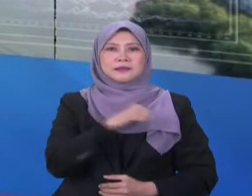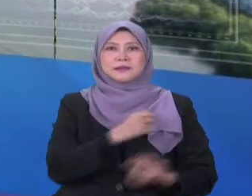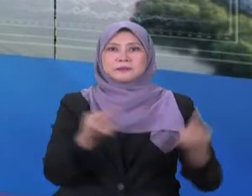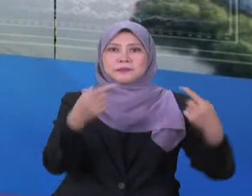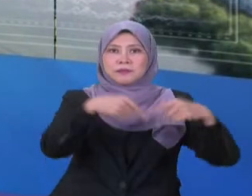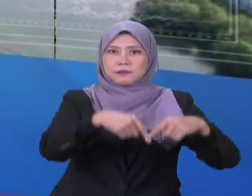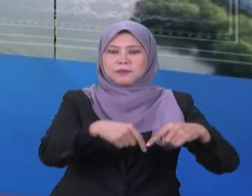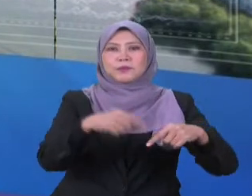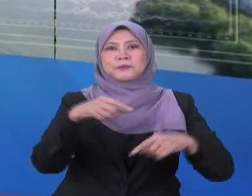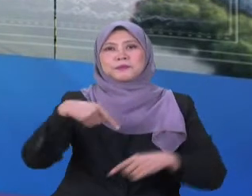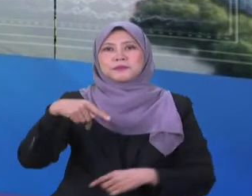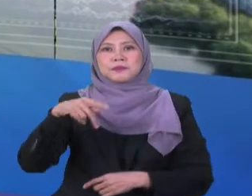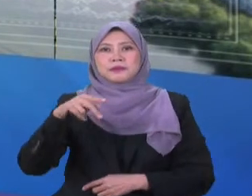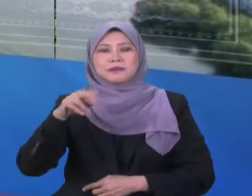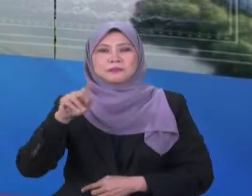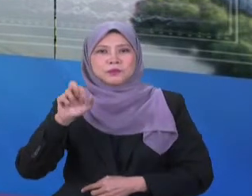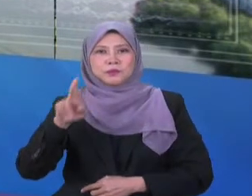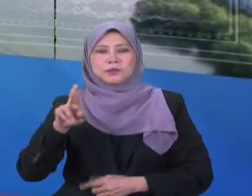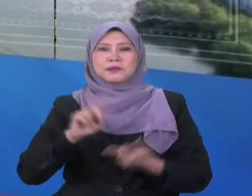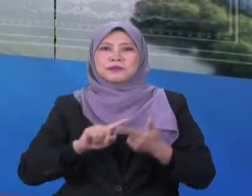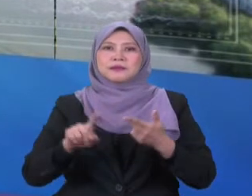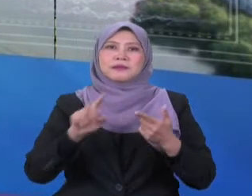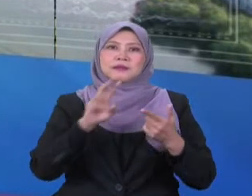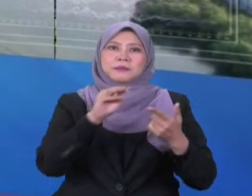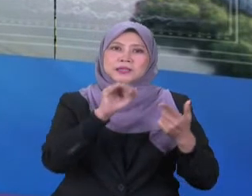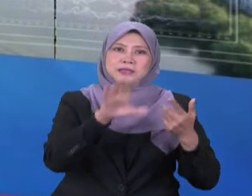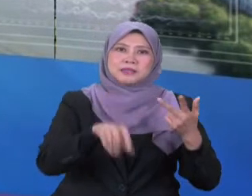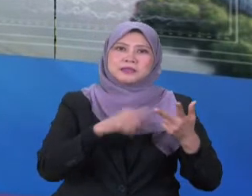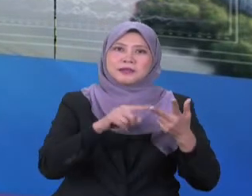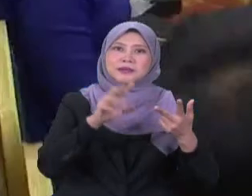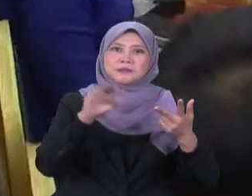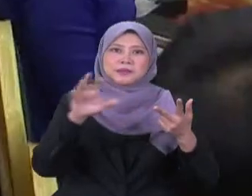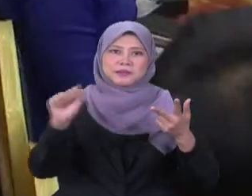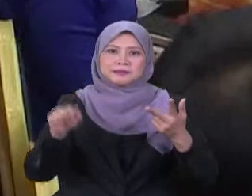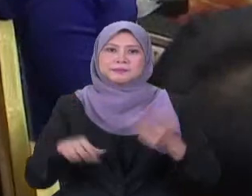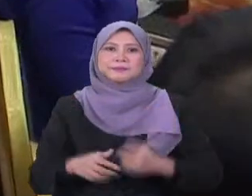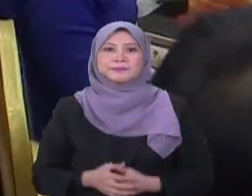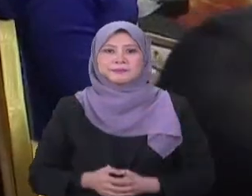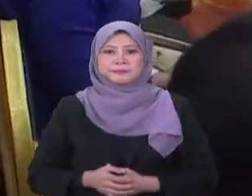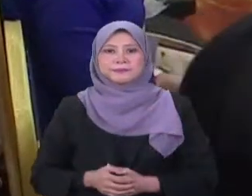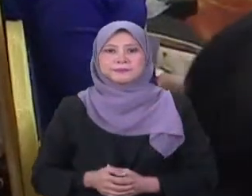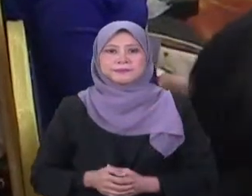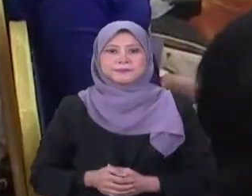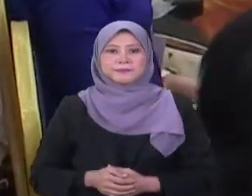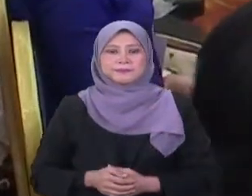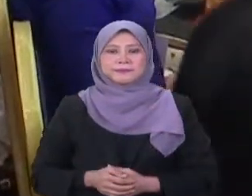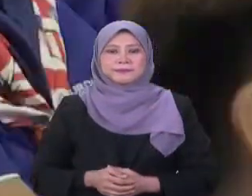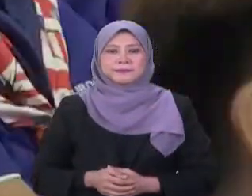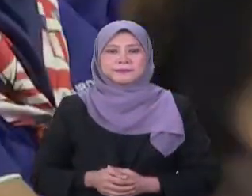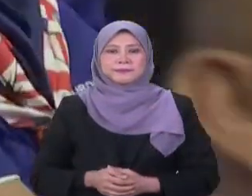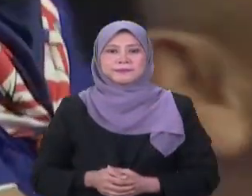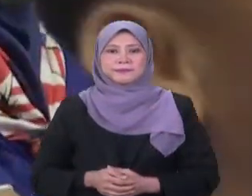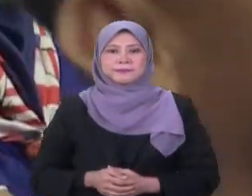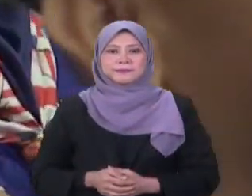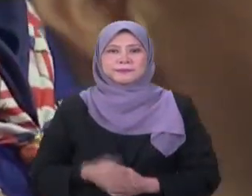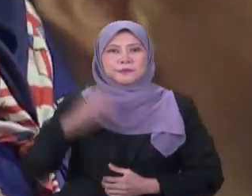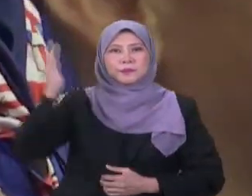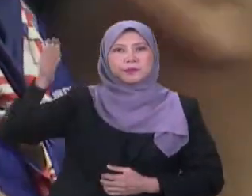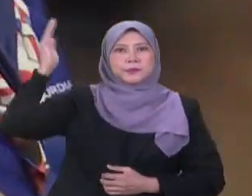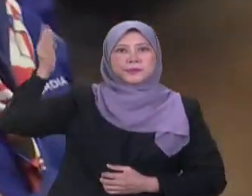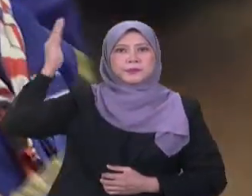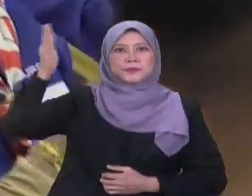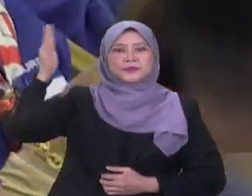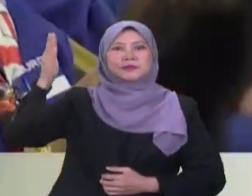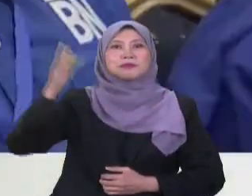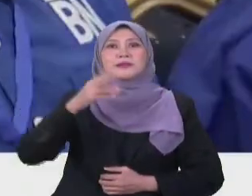komponen Oh no GPRS emisi dan mcf ia mengimbau convention